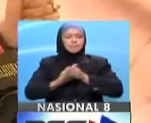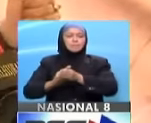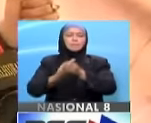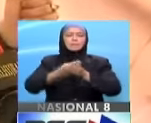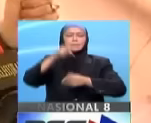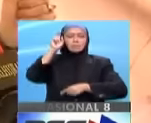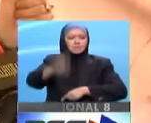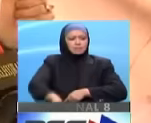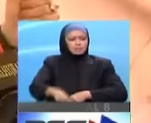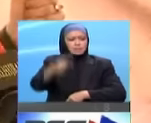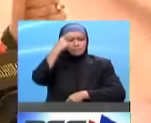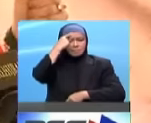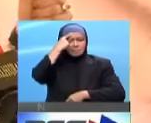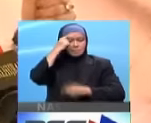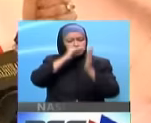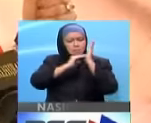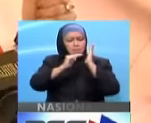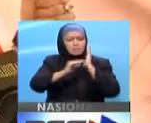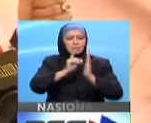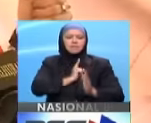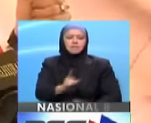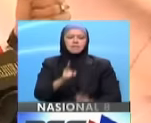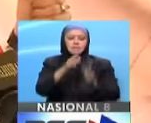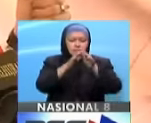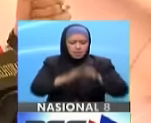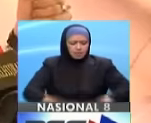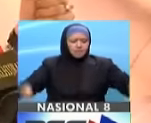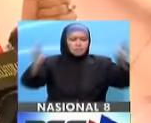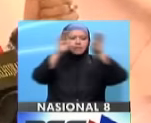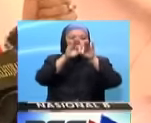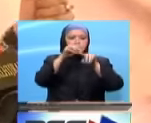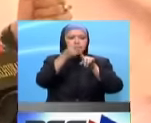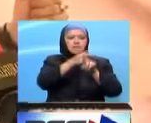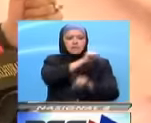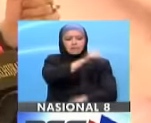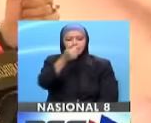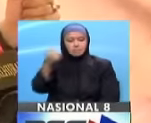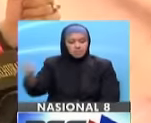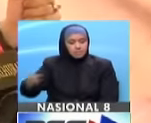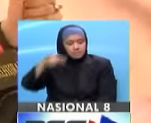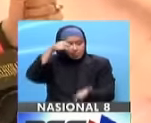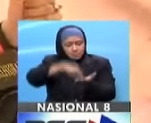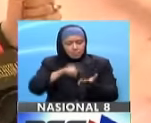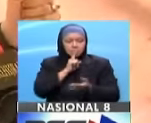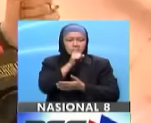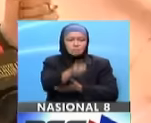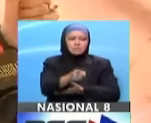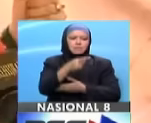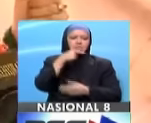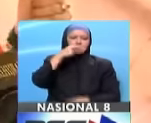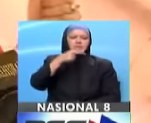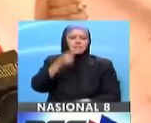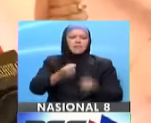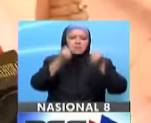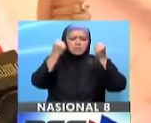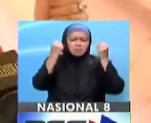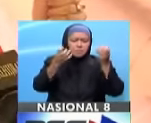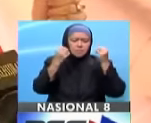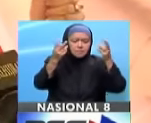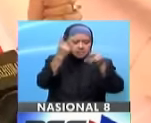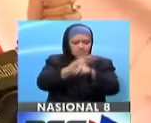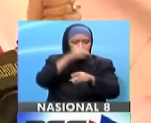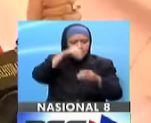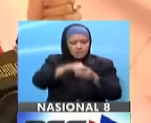saudara kita ini lebih penting daripada segala-galanya. Kerana inilah sebenarnya yang telah disebutkan berkali-kali di dalam